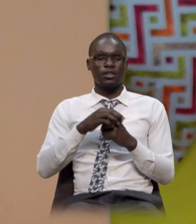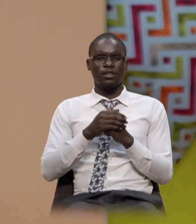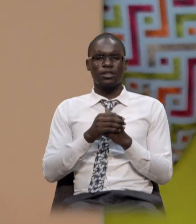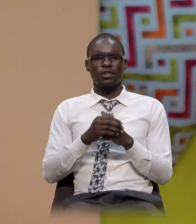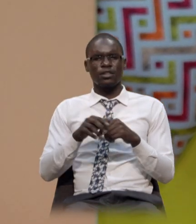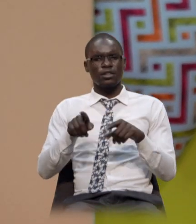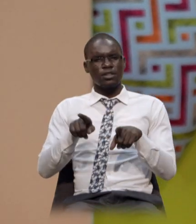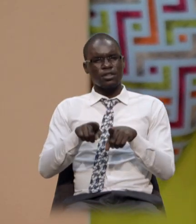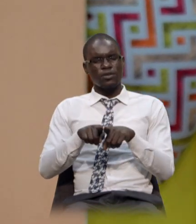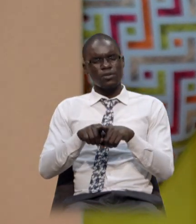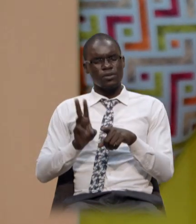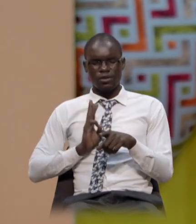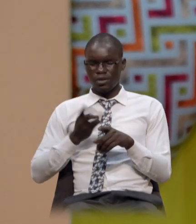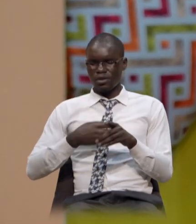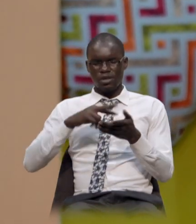twajikosesha